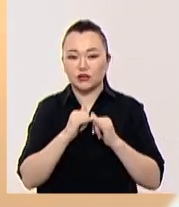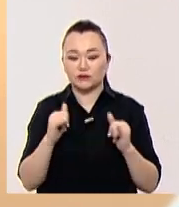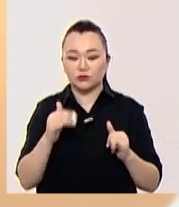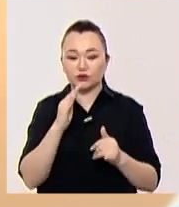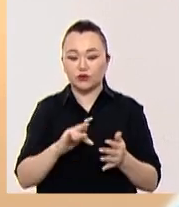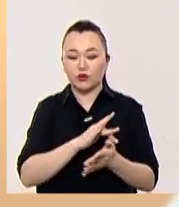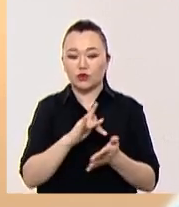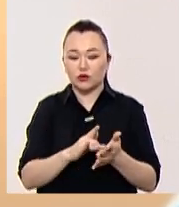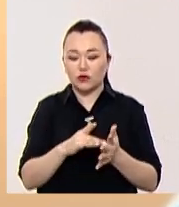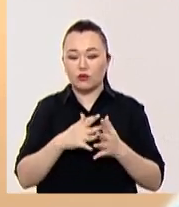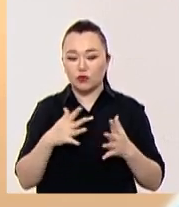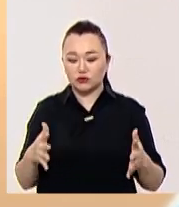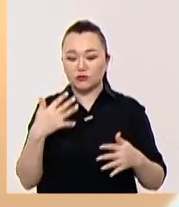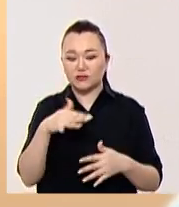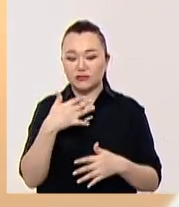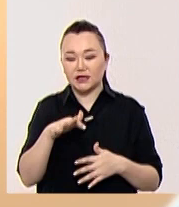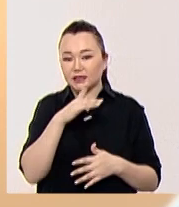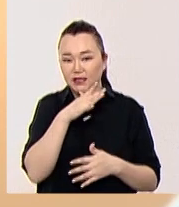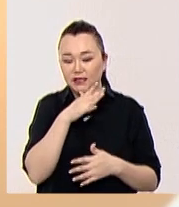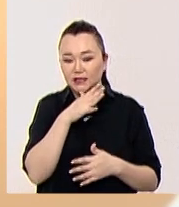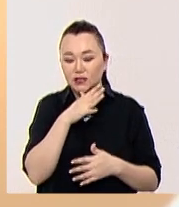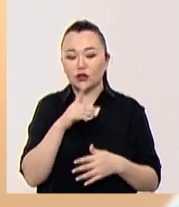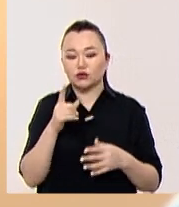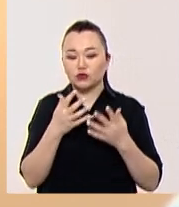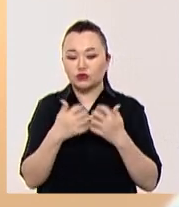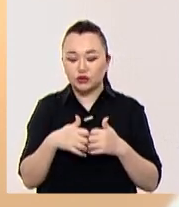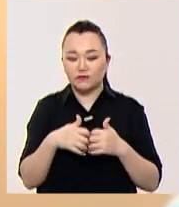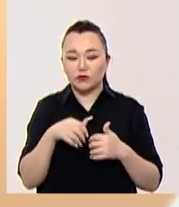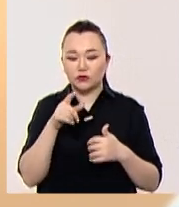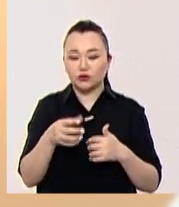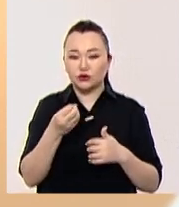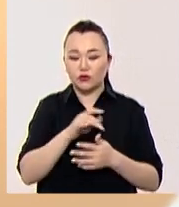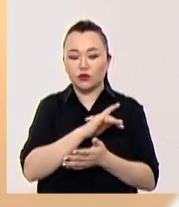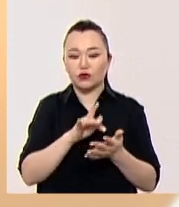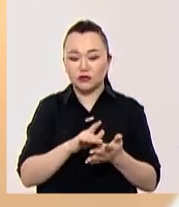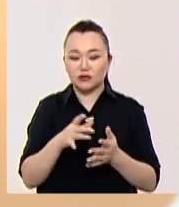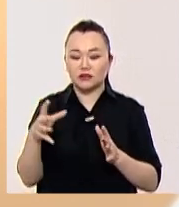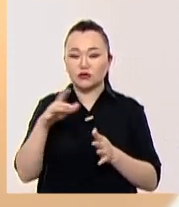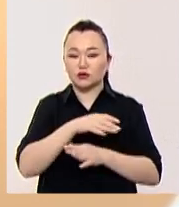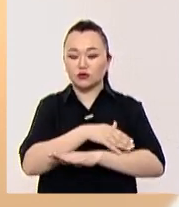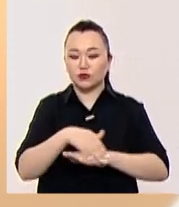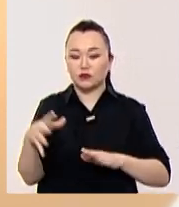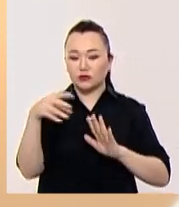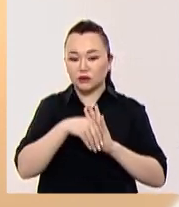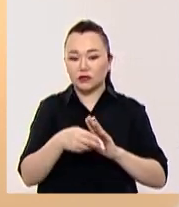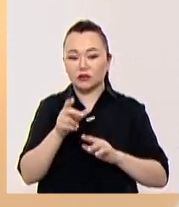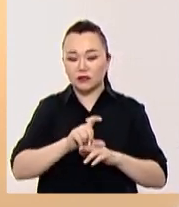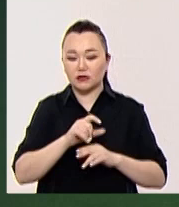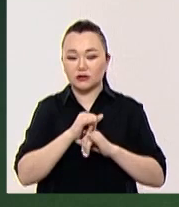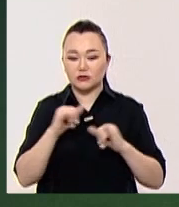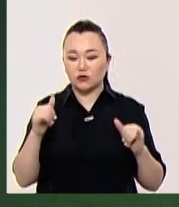Городу всего 50 с небольшим лет, и учитывая, что он еще находится в курортной зоне, это очень перспективное направление